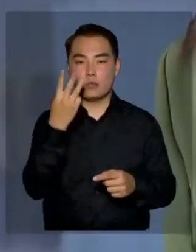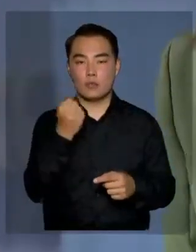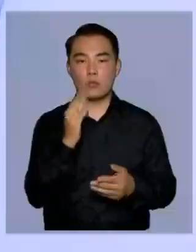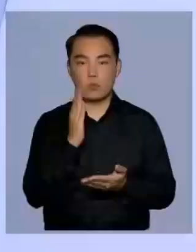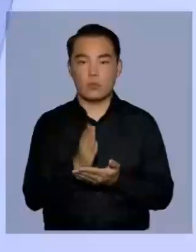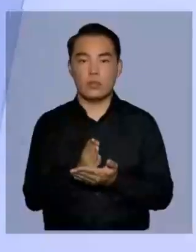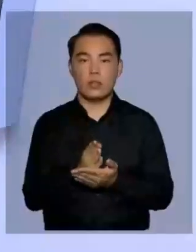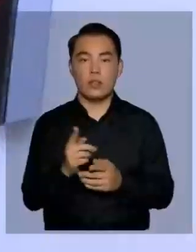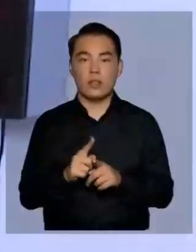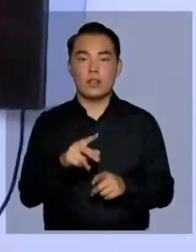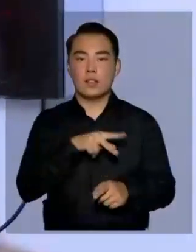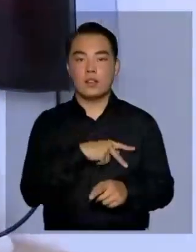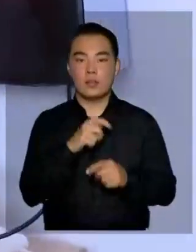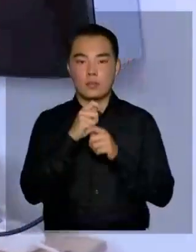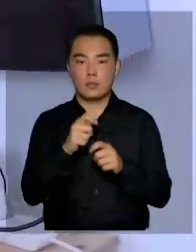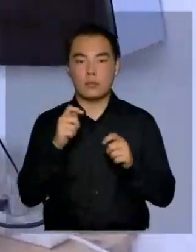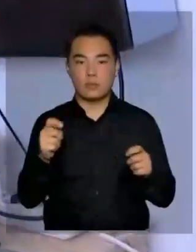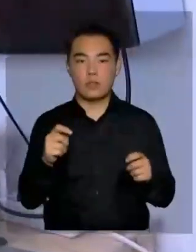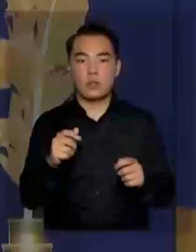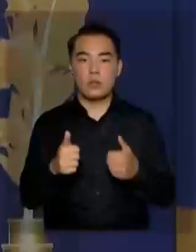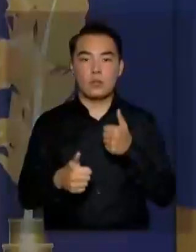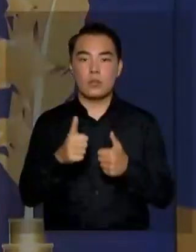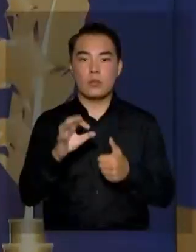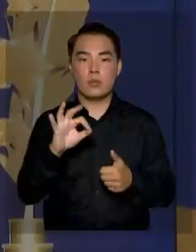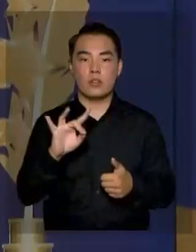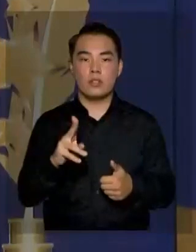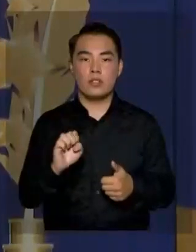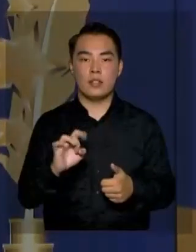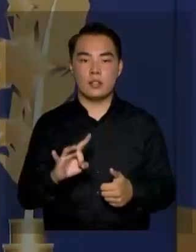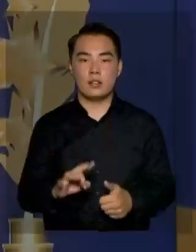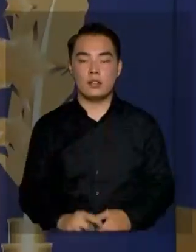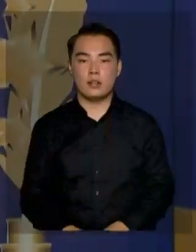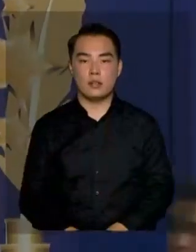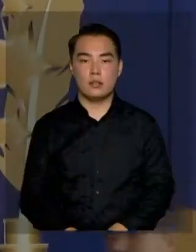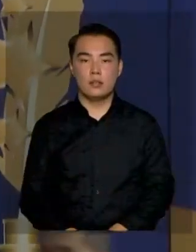медиаплощадки станет награждение призеров конкурса «Уркер». Ирина Панфилова, «Новое время».